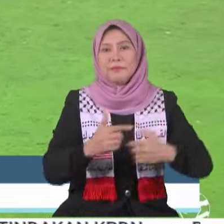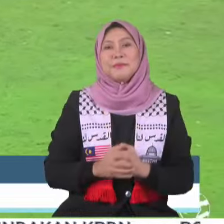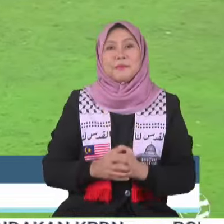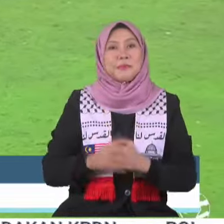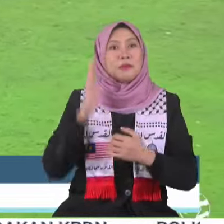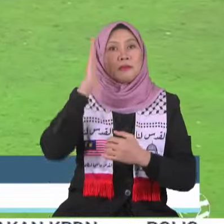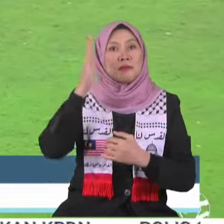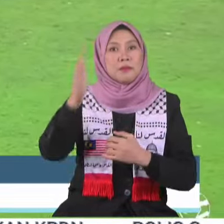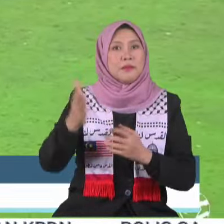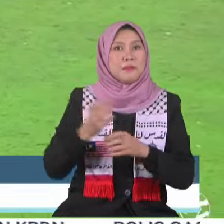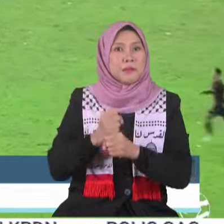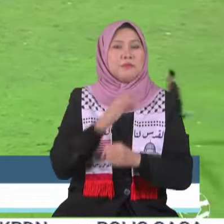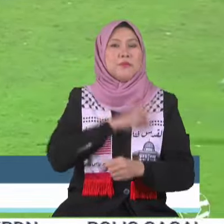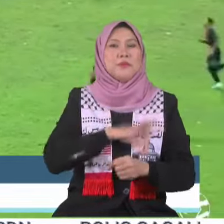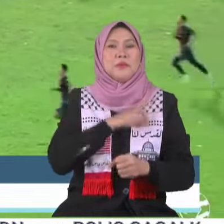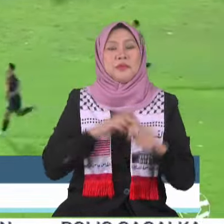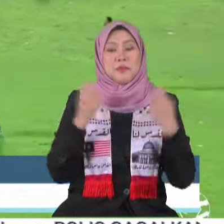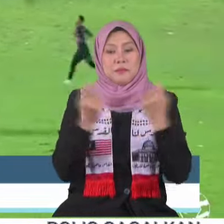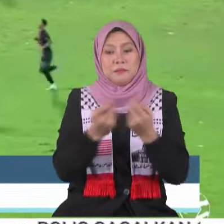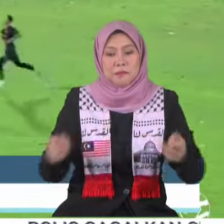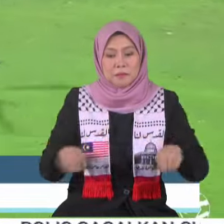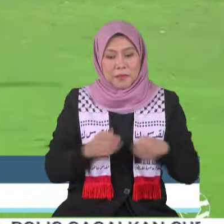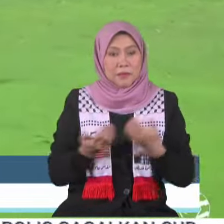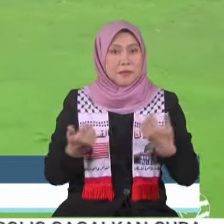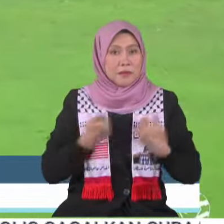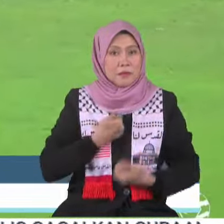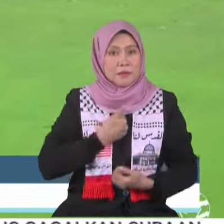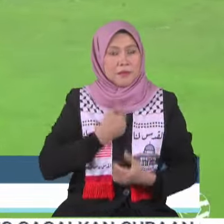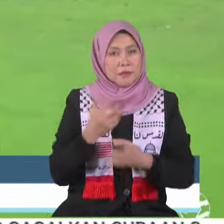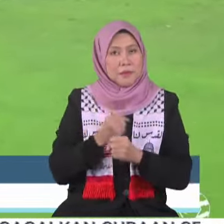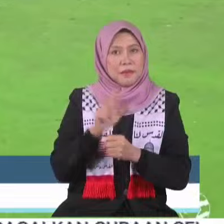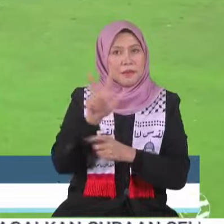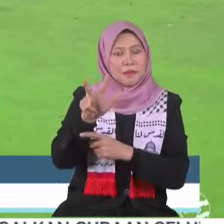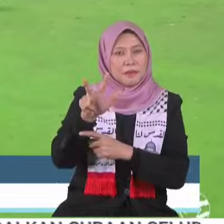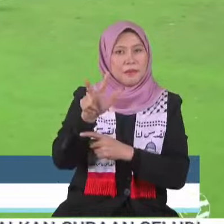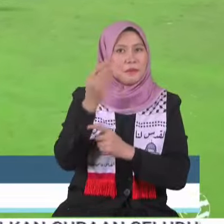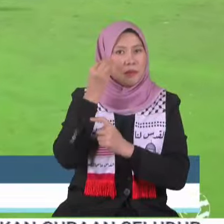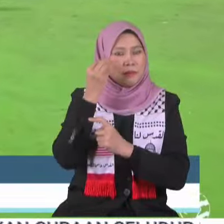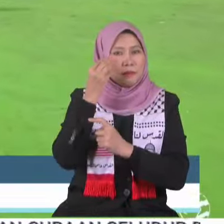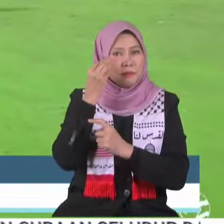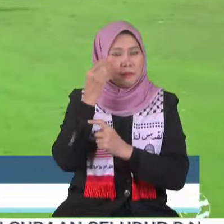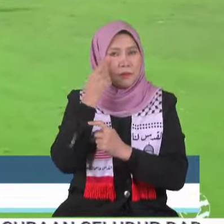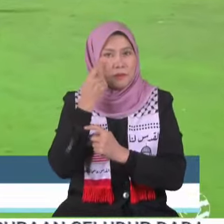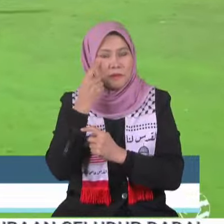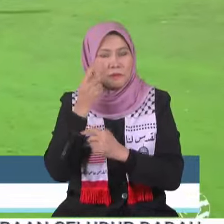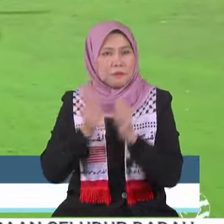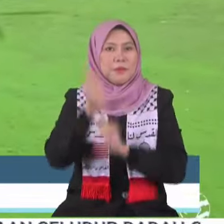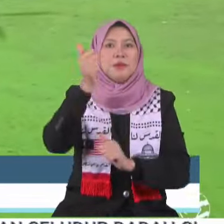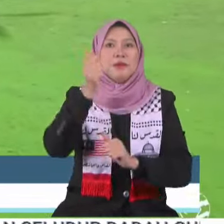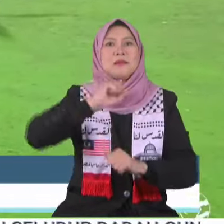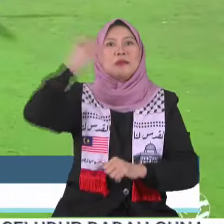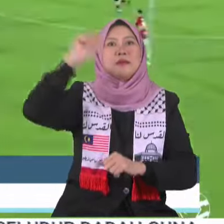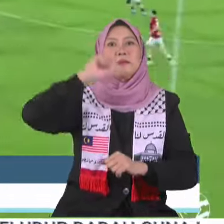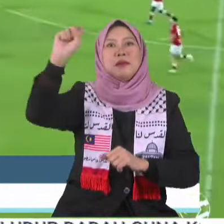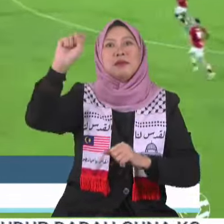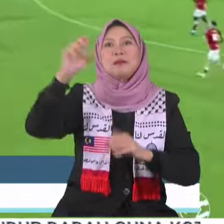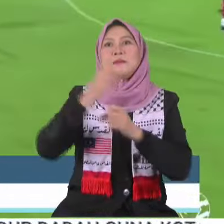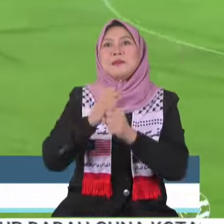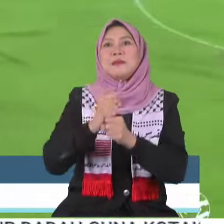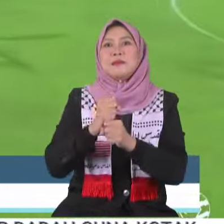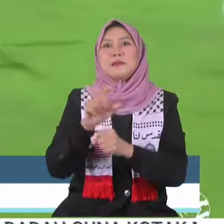sendiri akan memberikan kelebihan buat skuadnya untuk memungut 3 mata berharga. Sabah kini berada di kedudukan kelima Liga Super, hasil